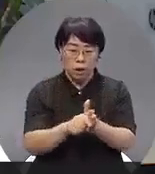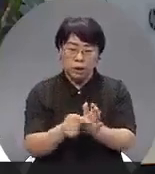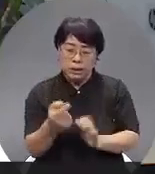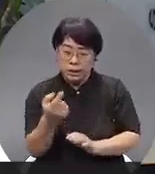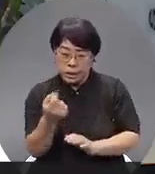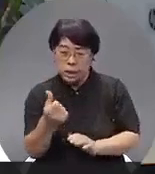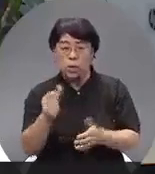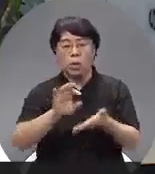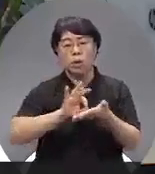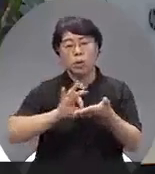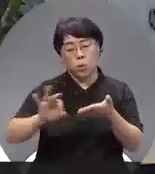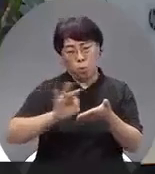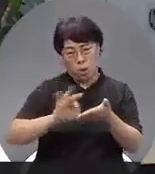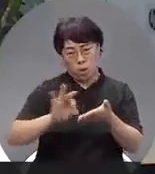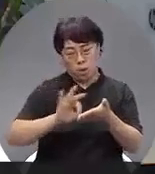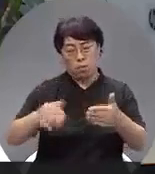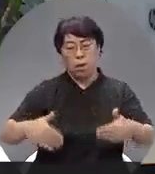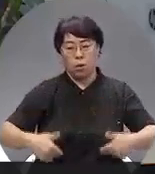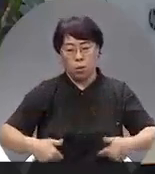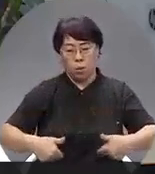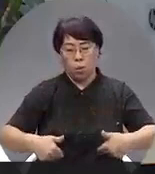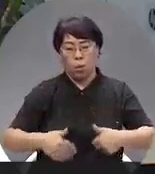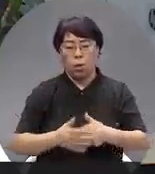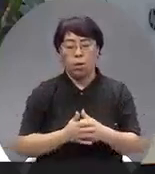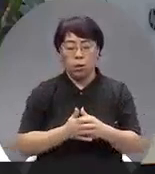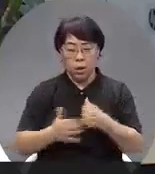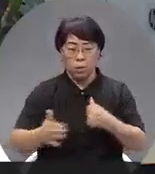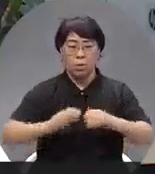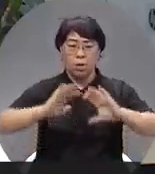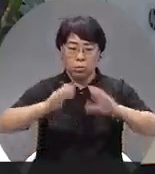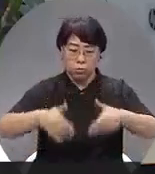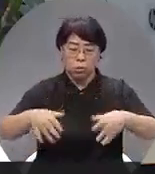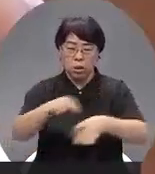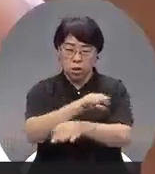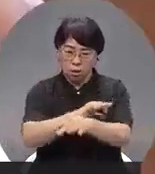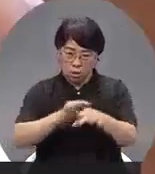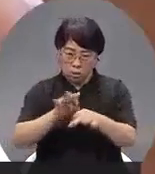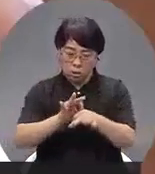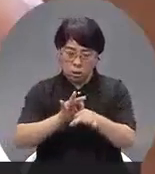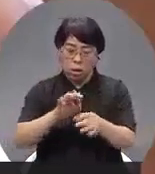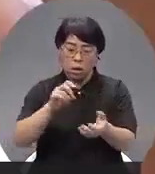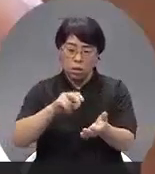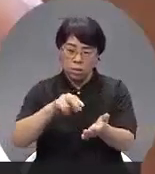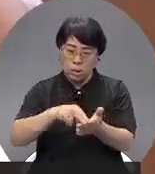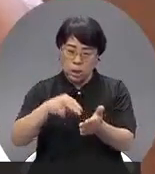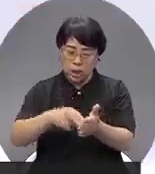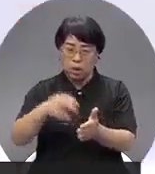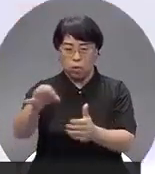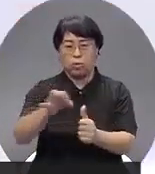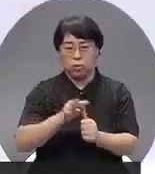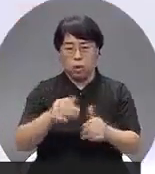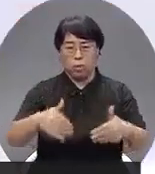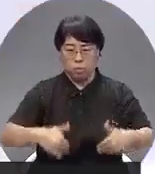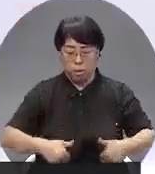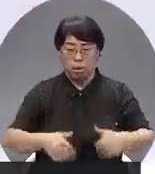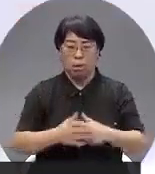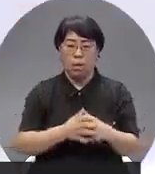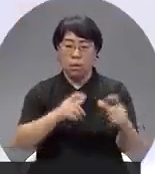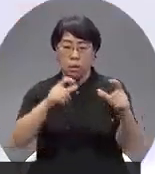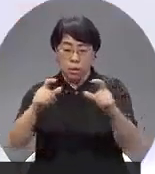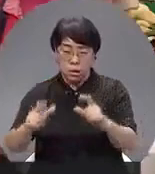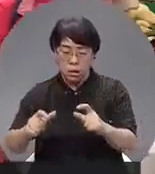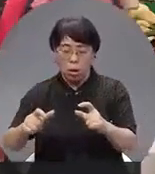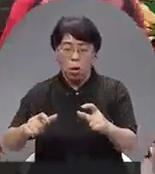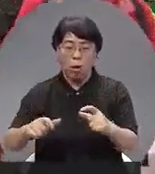최소한의 그 소비가 필요한데, 이런 측면에서 지원이 좀 필요하지 않은가. 지역 경제에 그나마 숨통 역할을